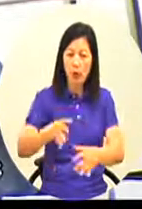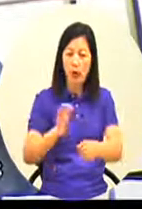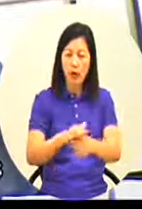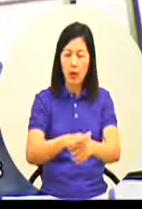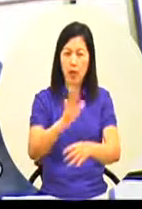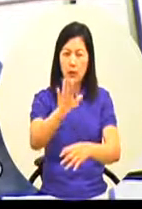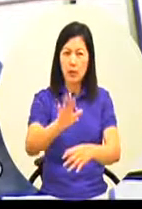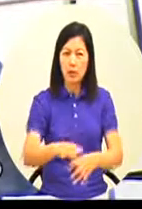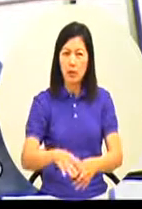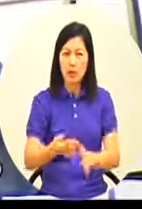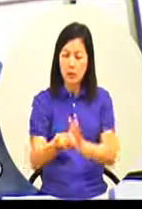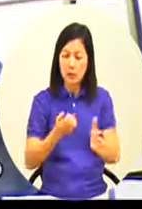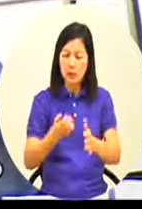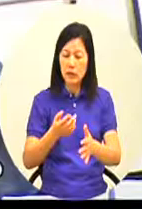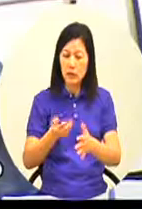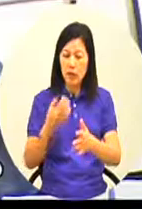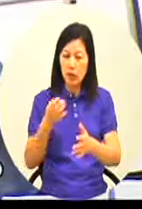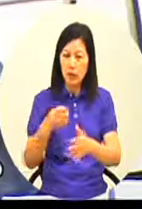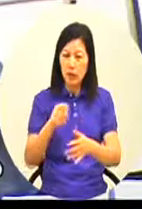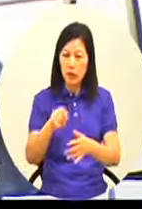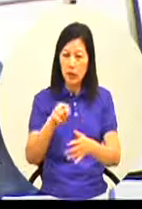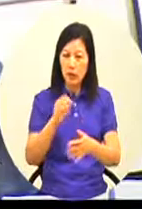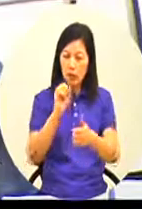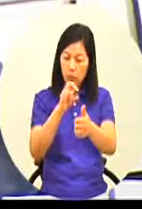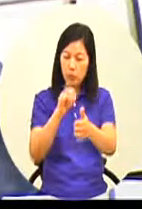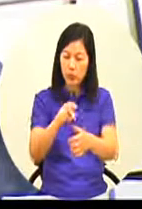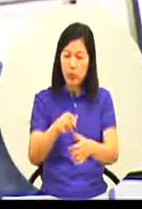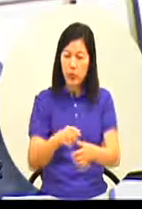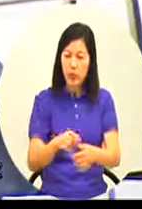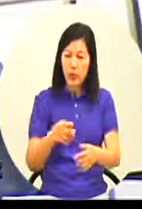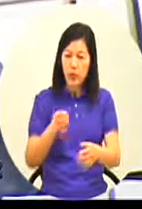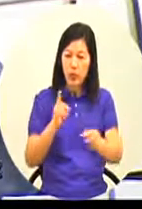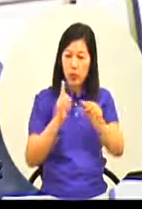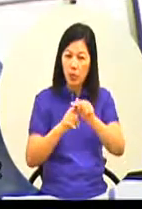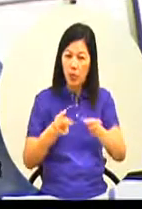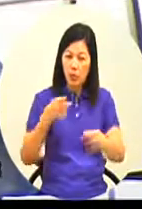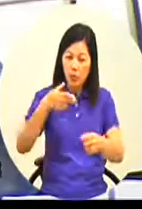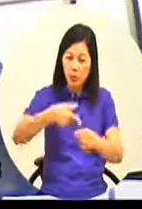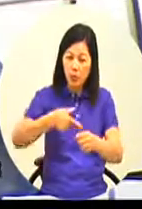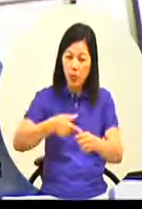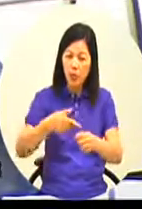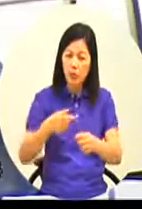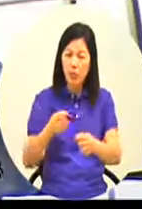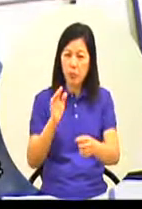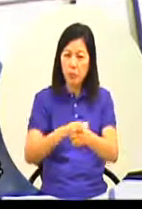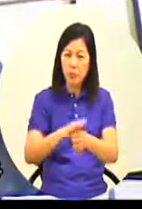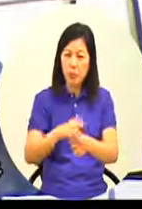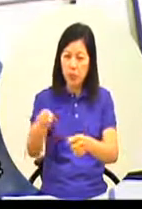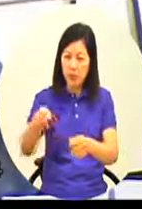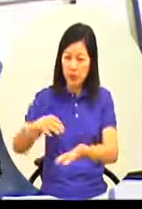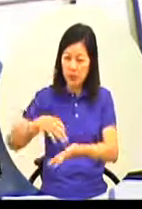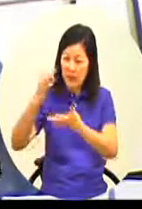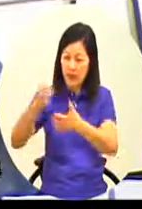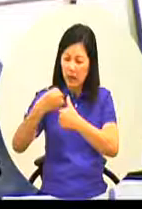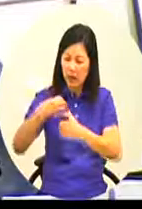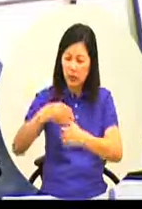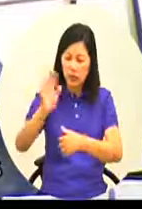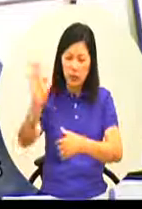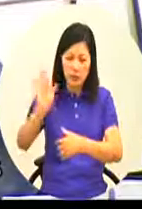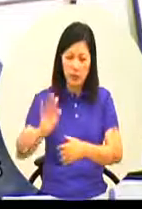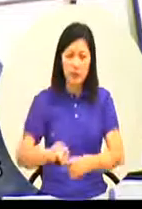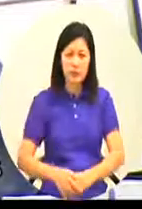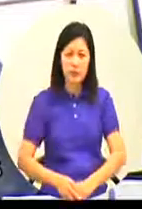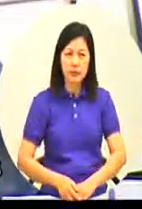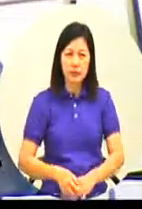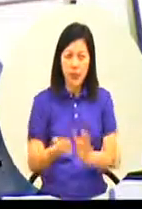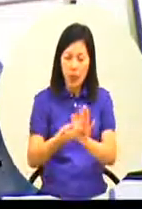提到，你袂使用中油这个补助啊来当成我们的那个啊，你公务局要编列预算啊，